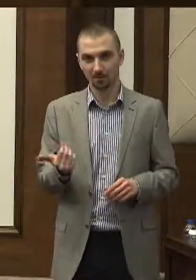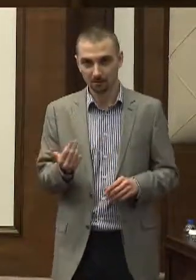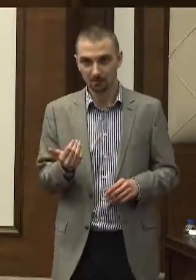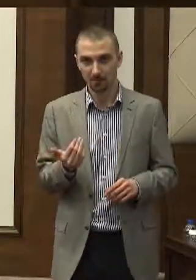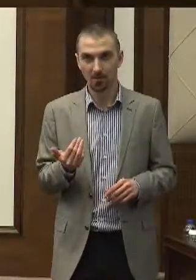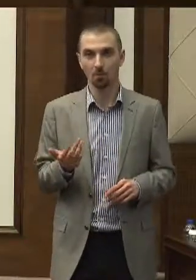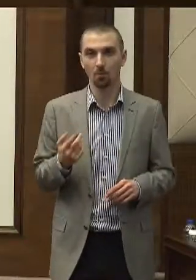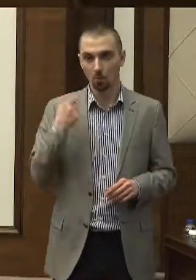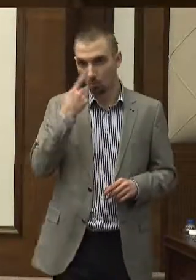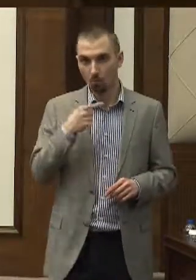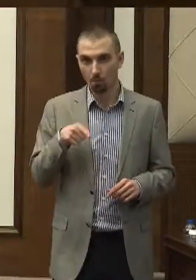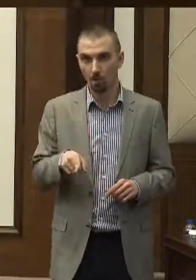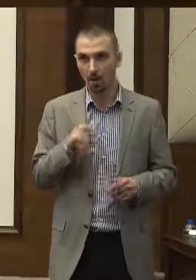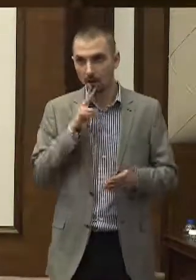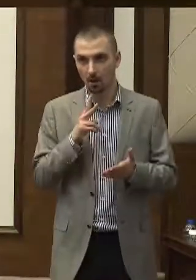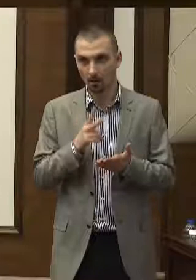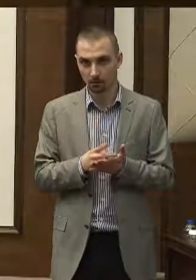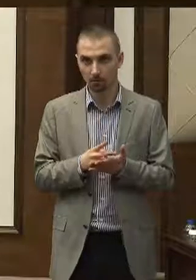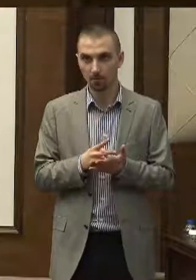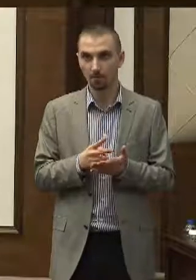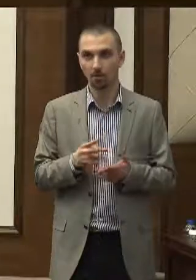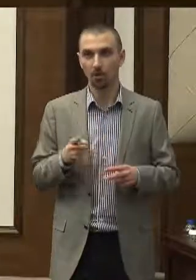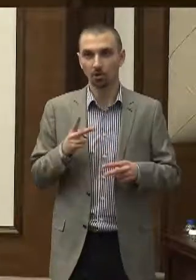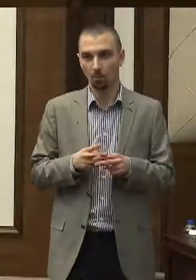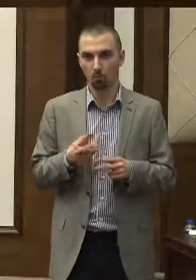dolayı bu kararı riyaset olarak aldık.